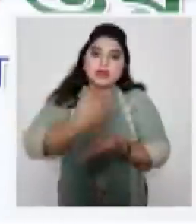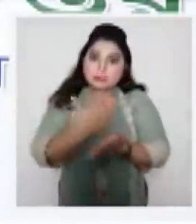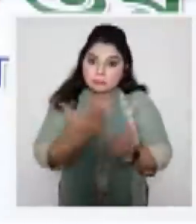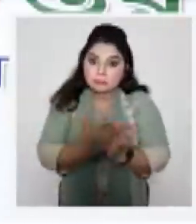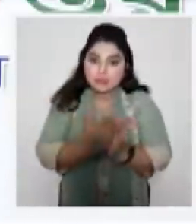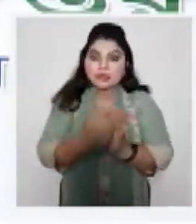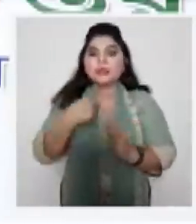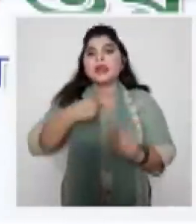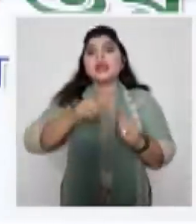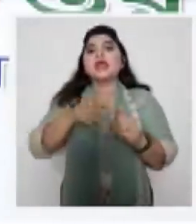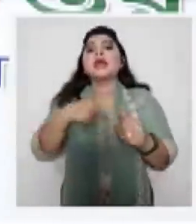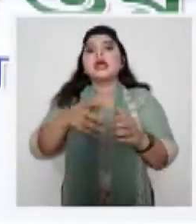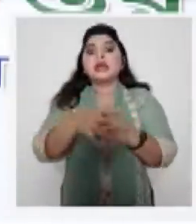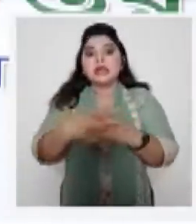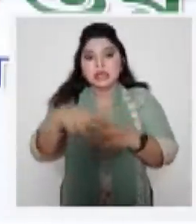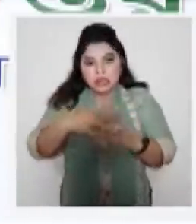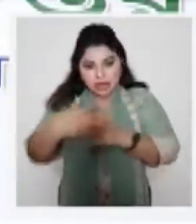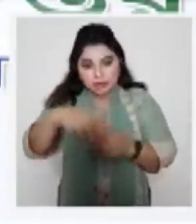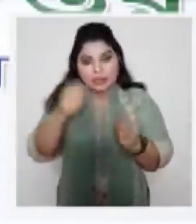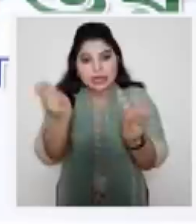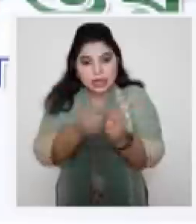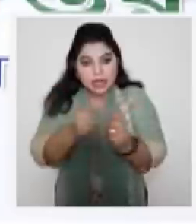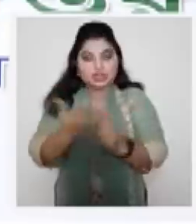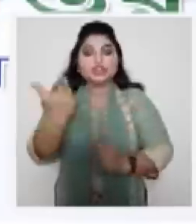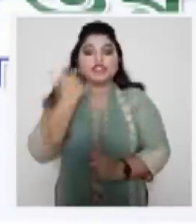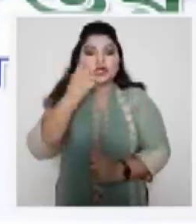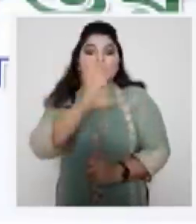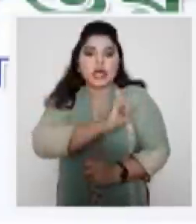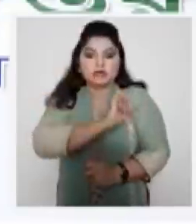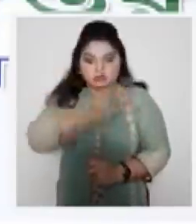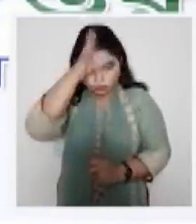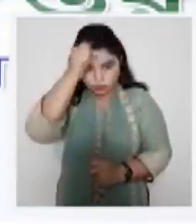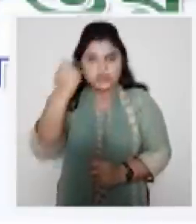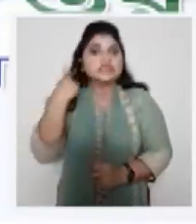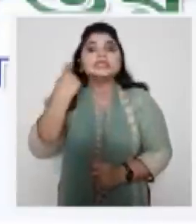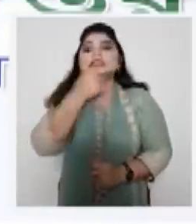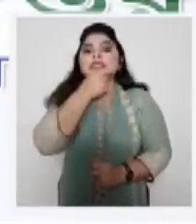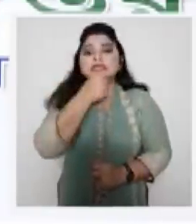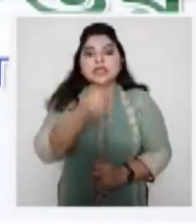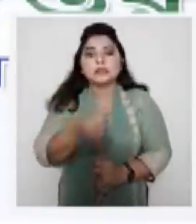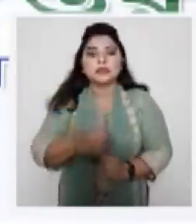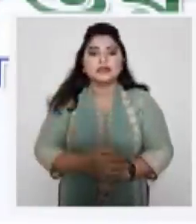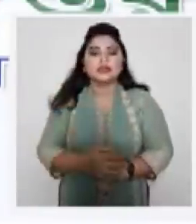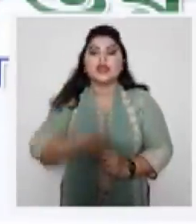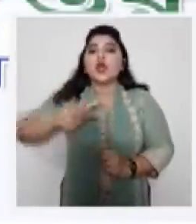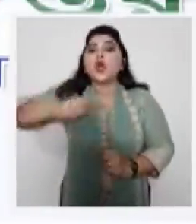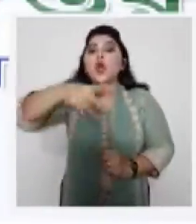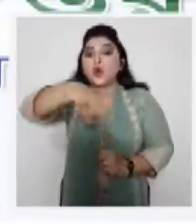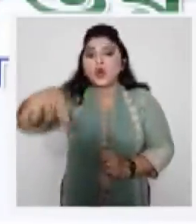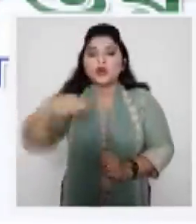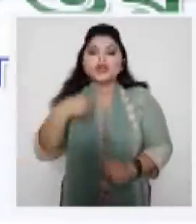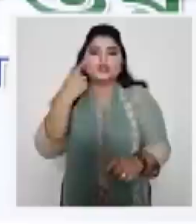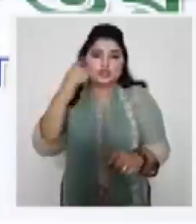করেছেন। শুধু স্বাস্থ্য বিভাগের না, সকল বিভাগেরই যারা মাঠ পর্যায়ে কাজ করছেন, প্রশাসন, আইন শৃঙ্খলা